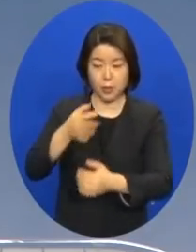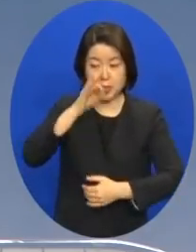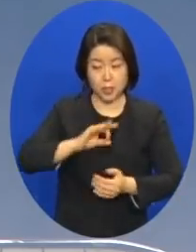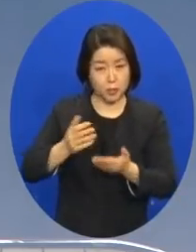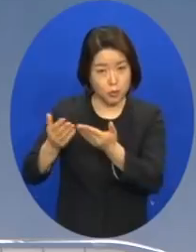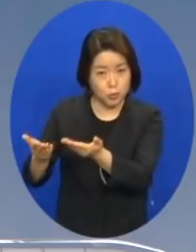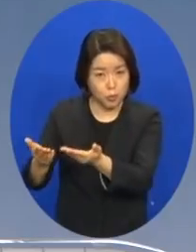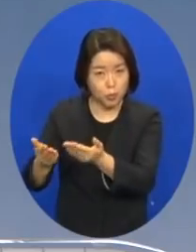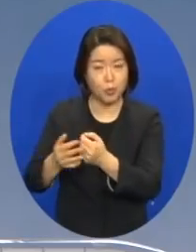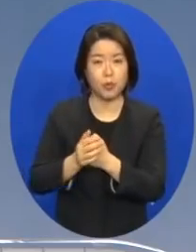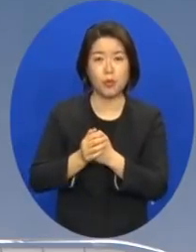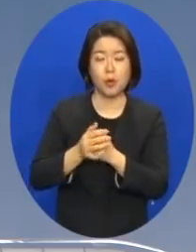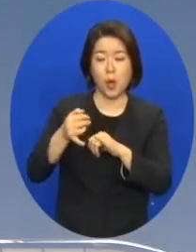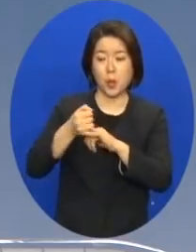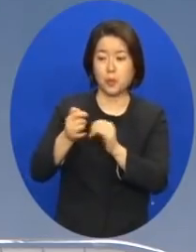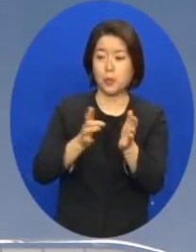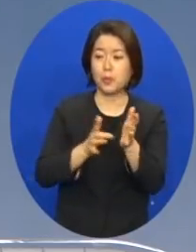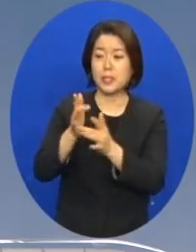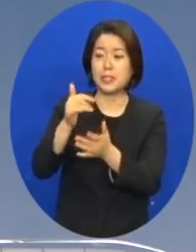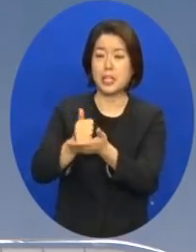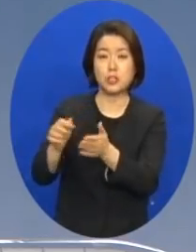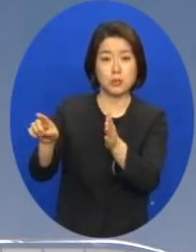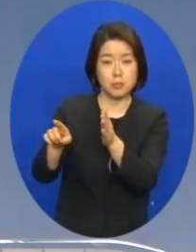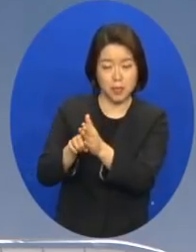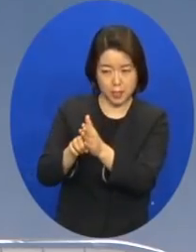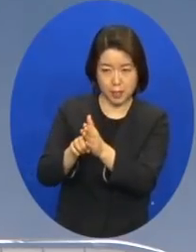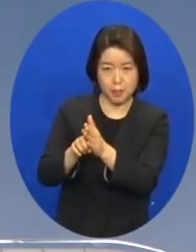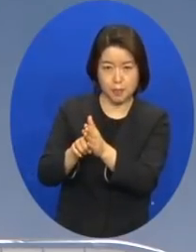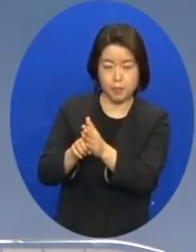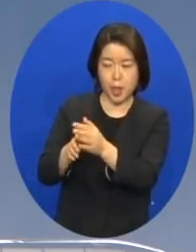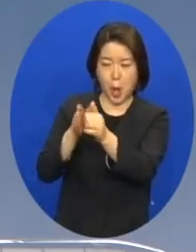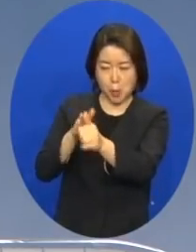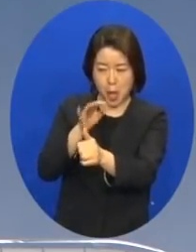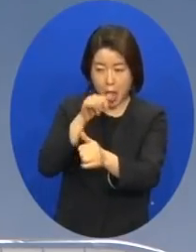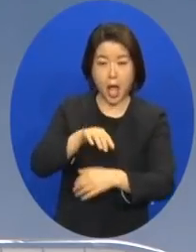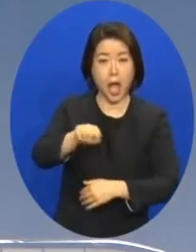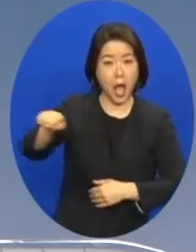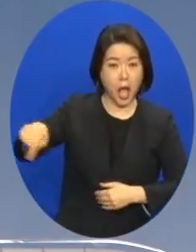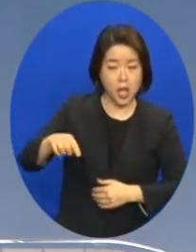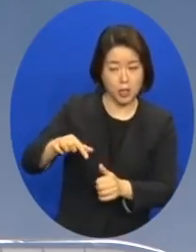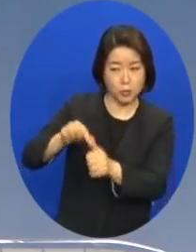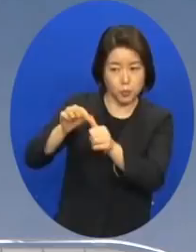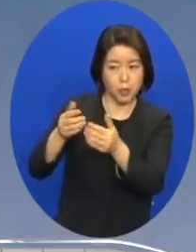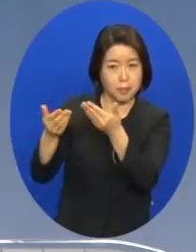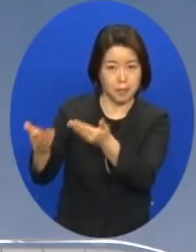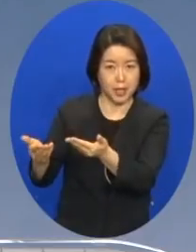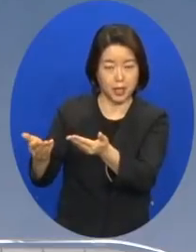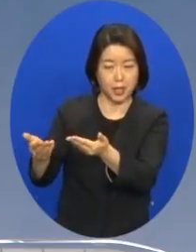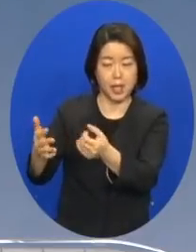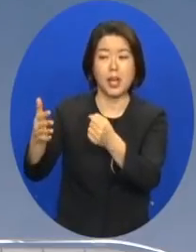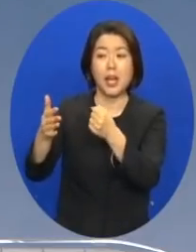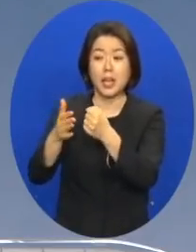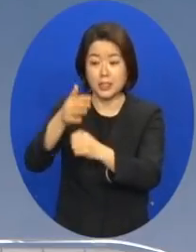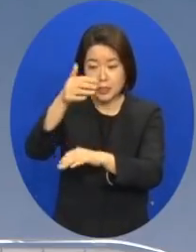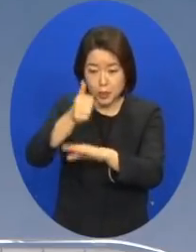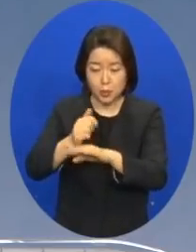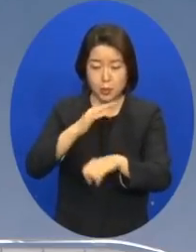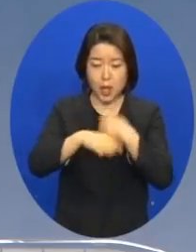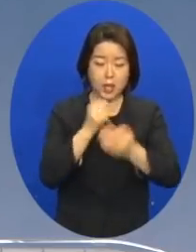하고 그들에게 꼭 예수를 믿도록 해서 그들이 구원 받도록, 그래서 하나님께 영광을 돌리자고 하는